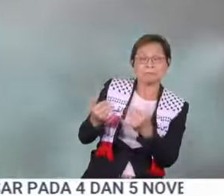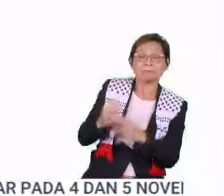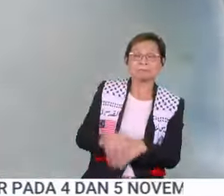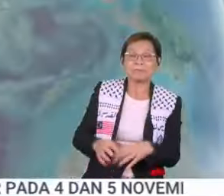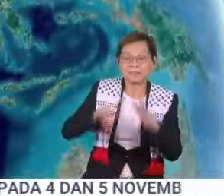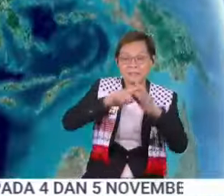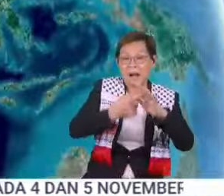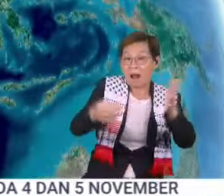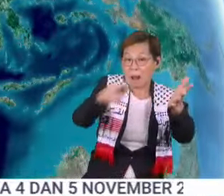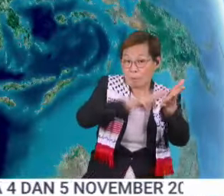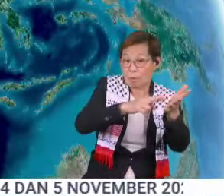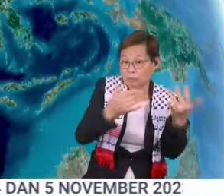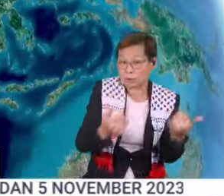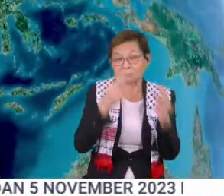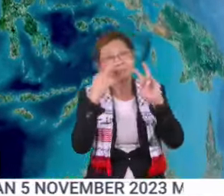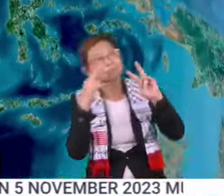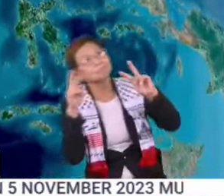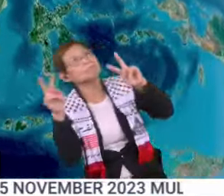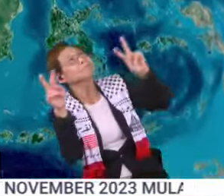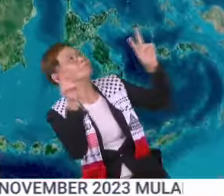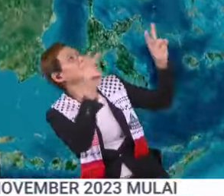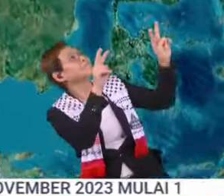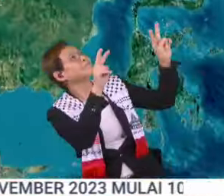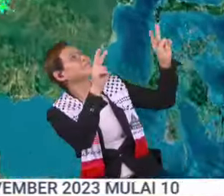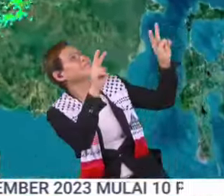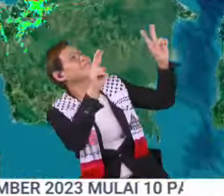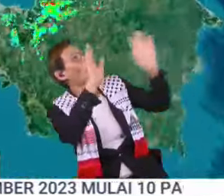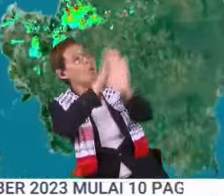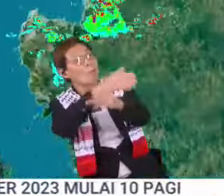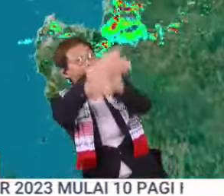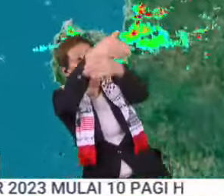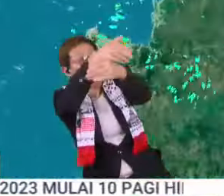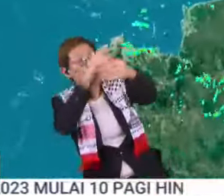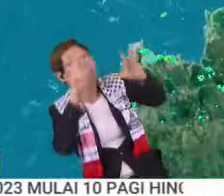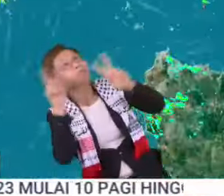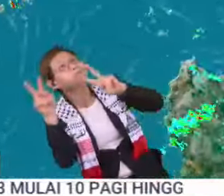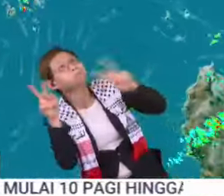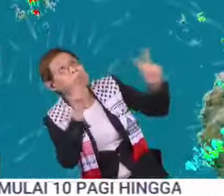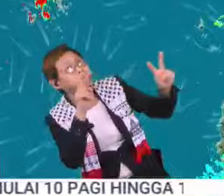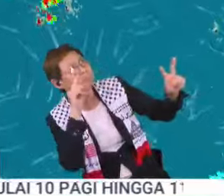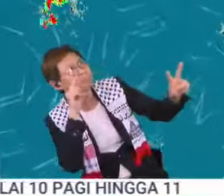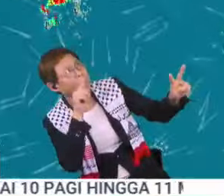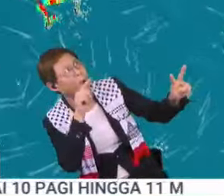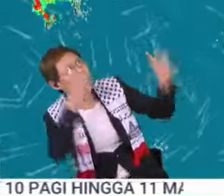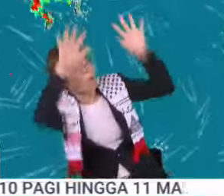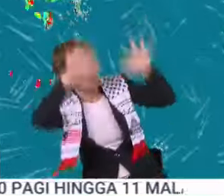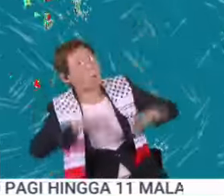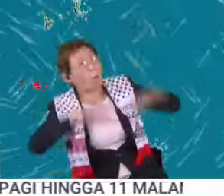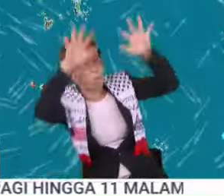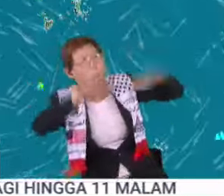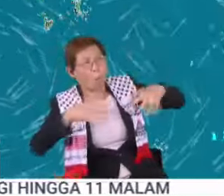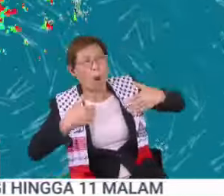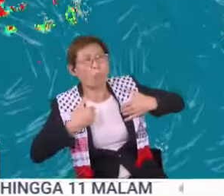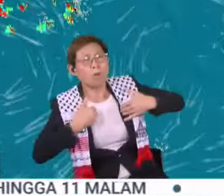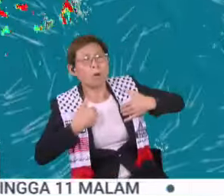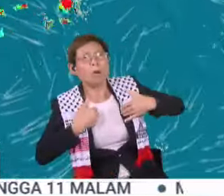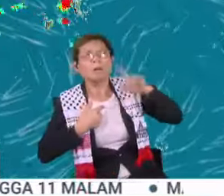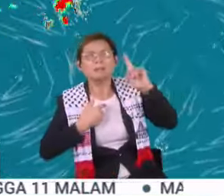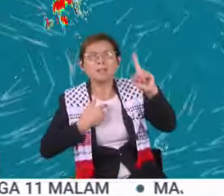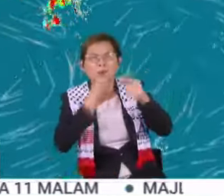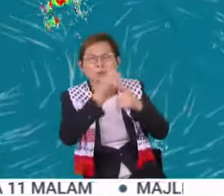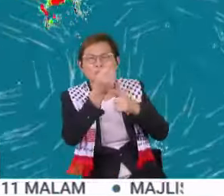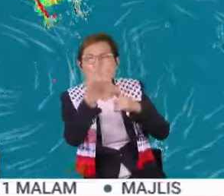mulakan laporan pada petang ini dengan melihat kepada paparan gema radar. Dapat diperhatikan hujan kini sedang berlaku di satu